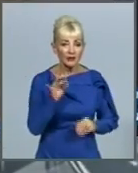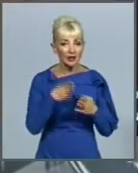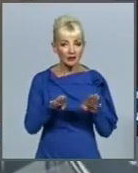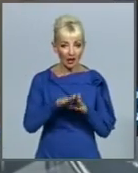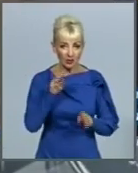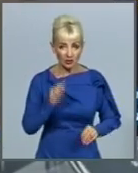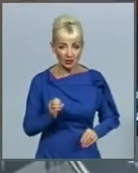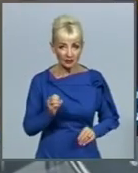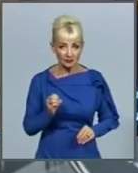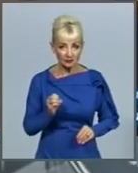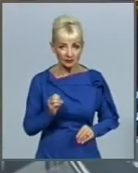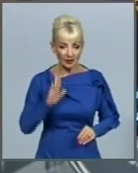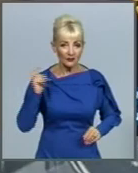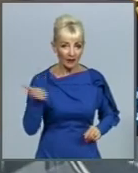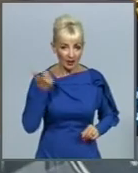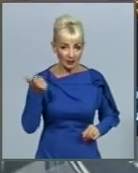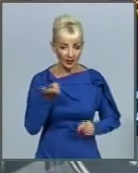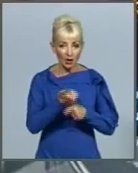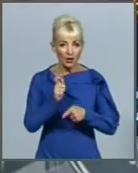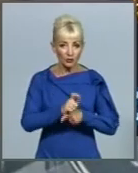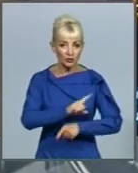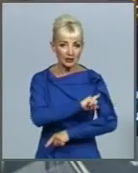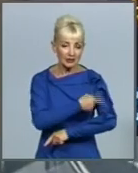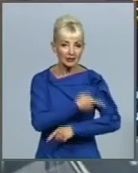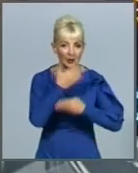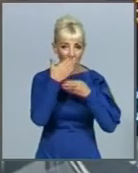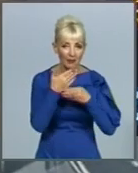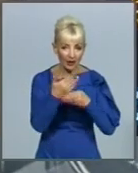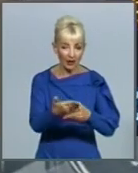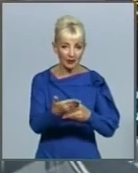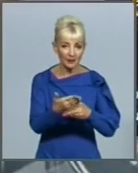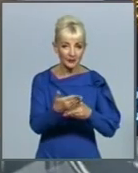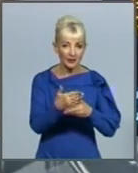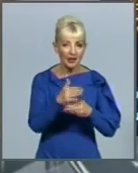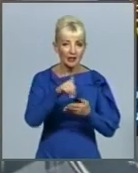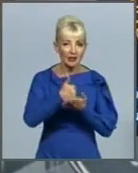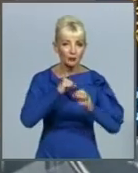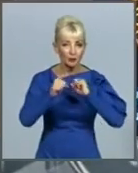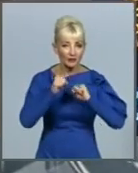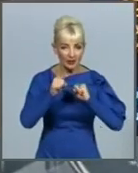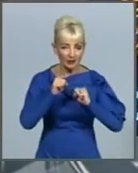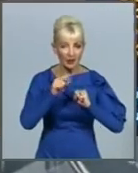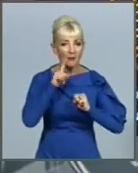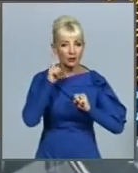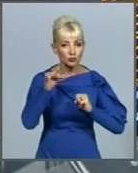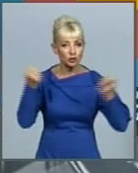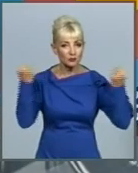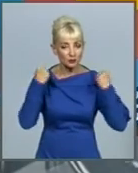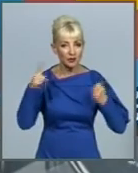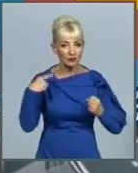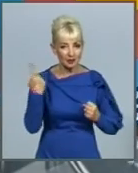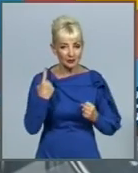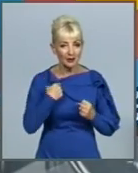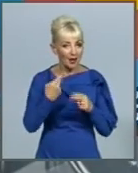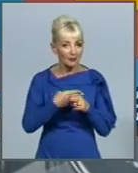также в Харькове очень сильно помогали департамент молодежи и спорта областной. Я бы без